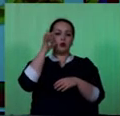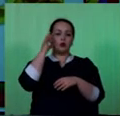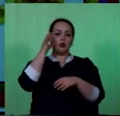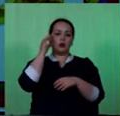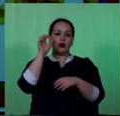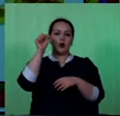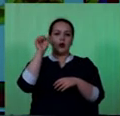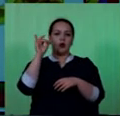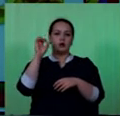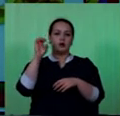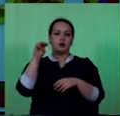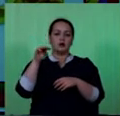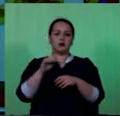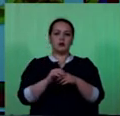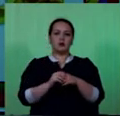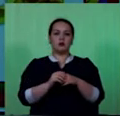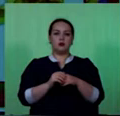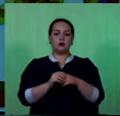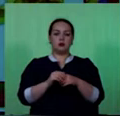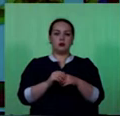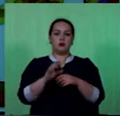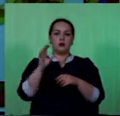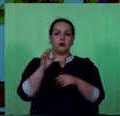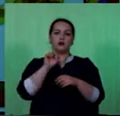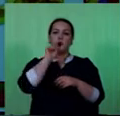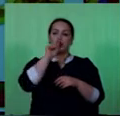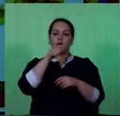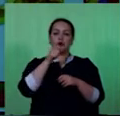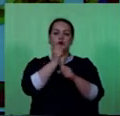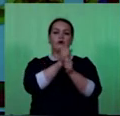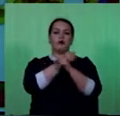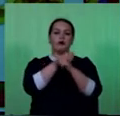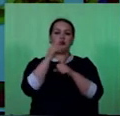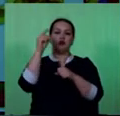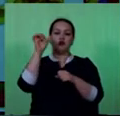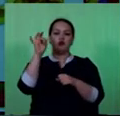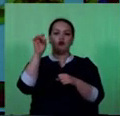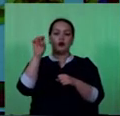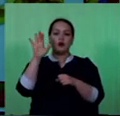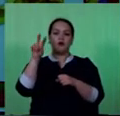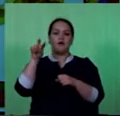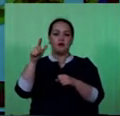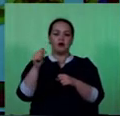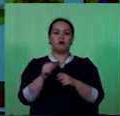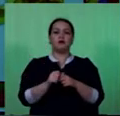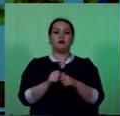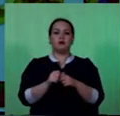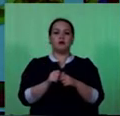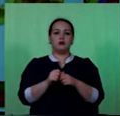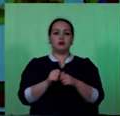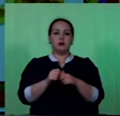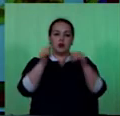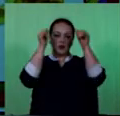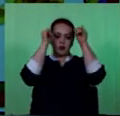из б орел верблюд журавль c корова лошадь курица